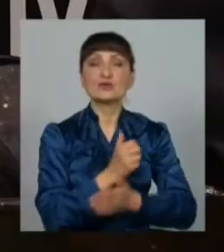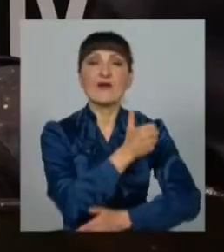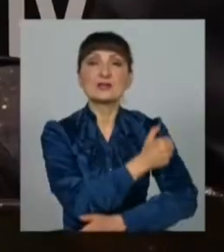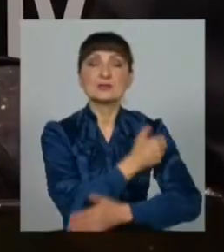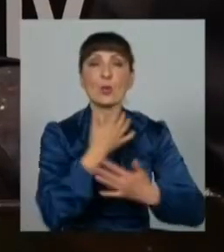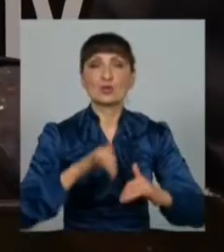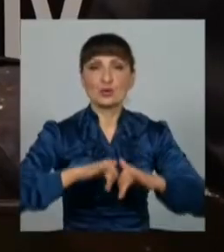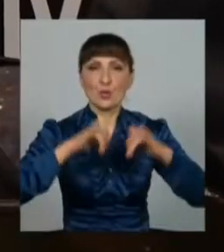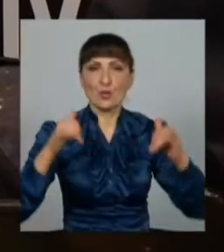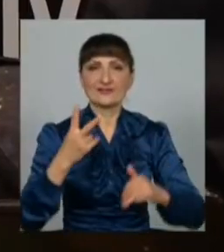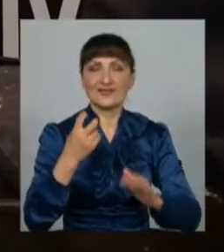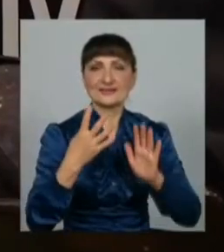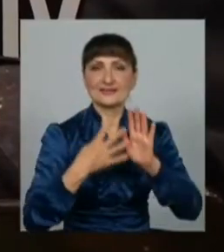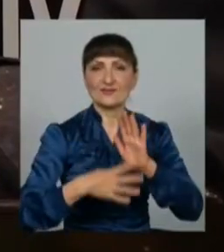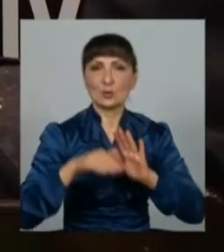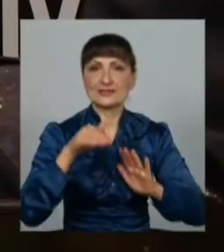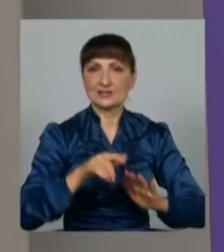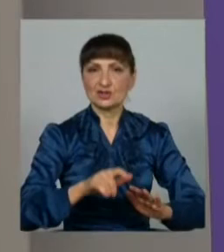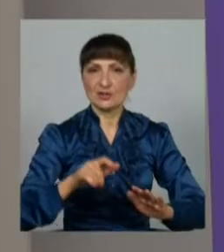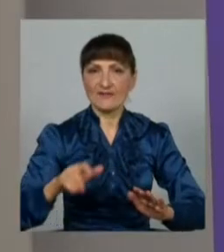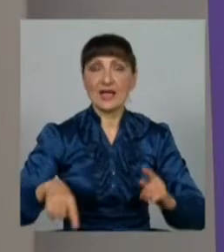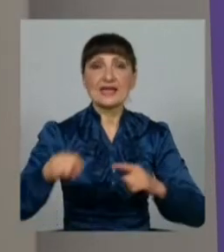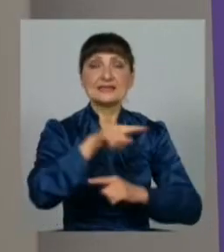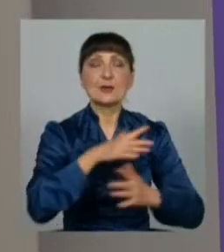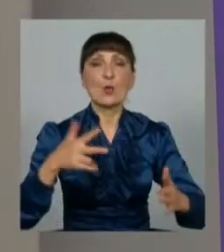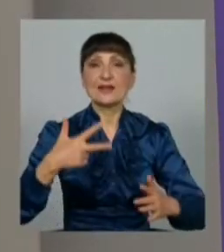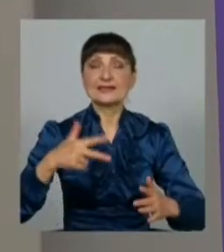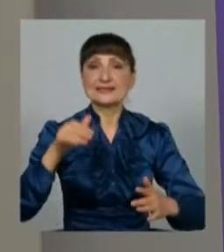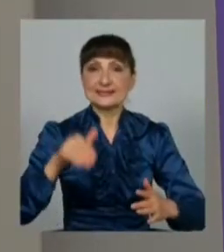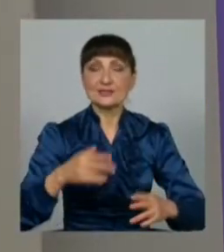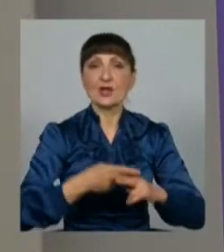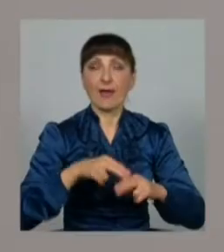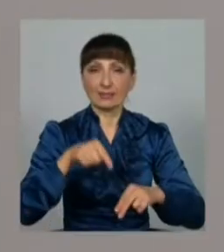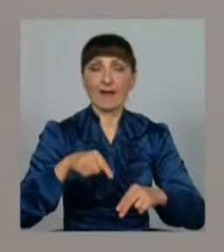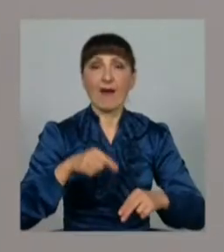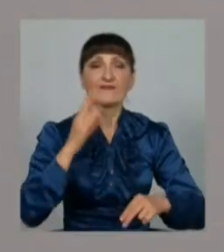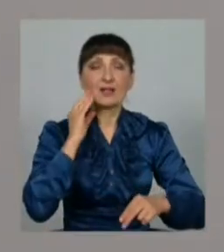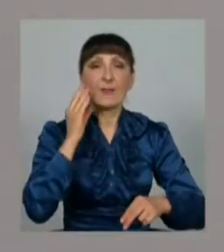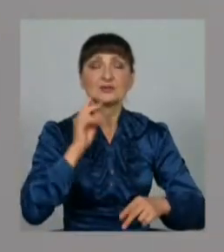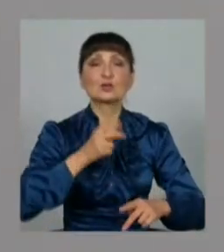вакцину перевалило за 290 тысяч человек. Из них более 30 тысяч – горожане старше